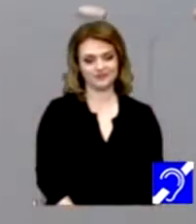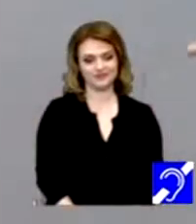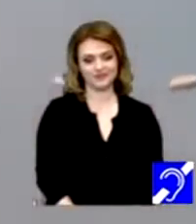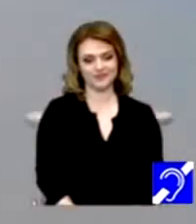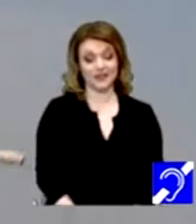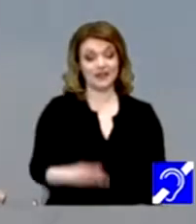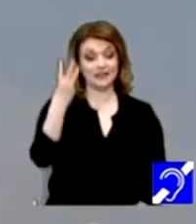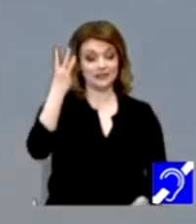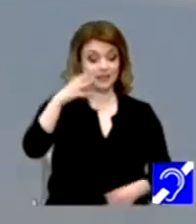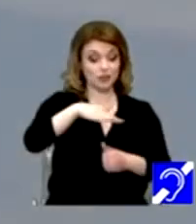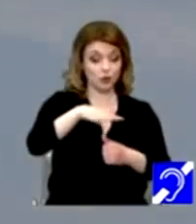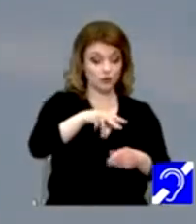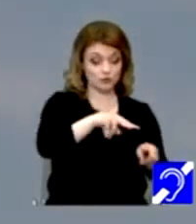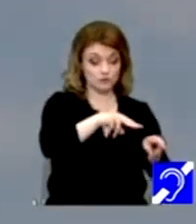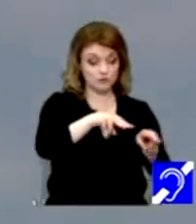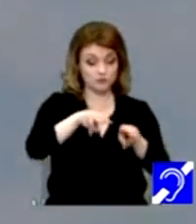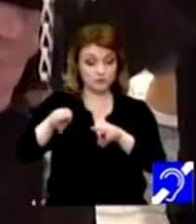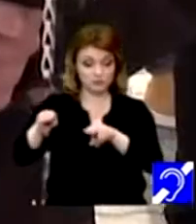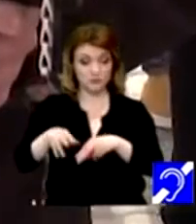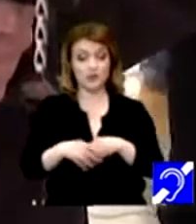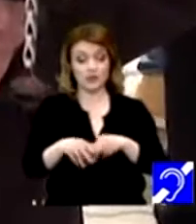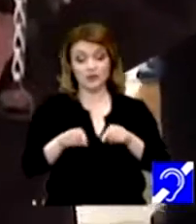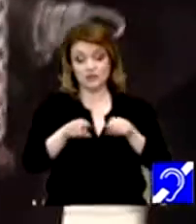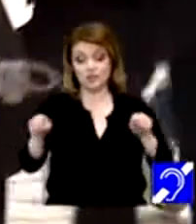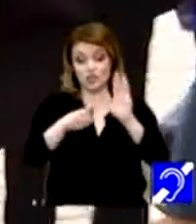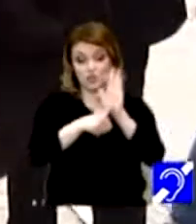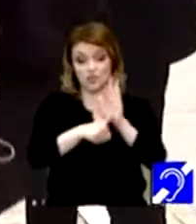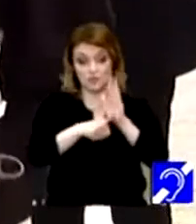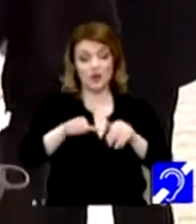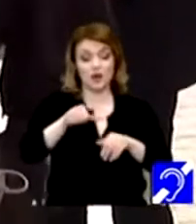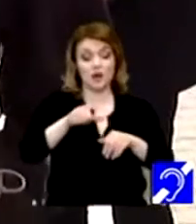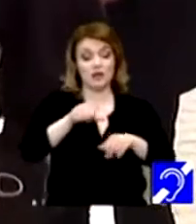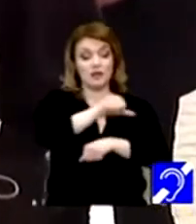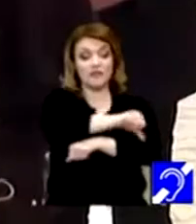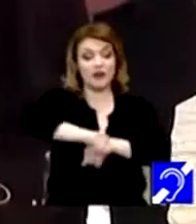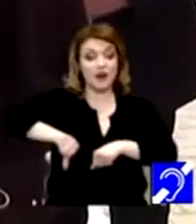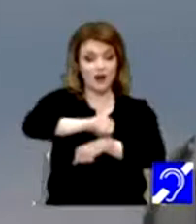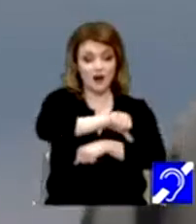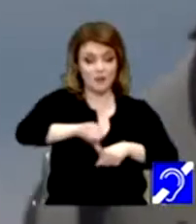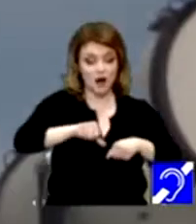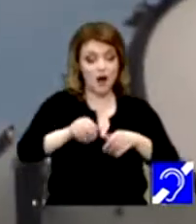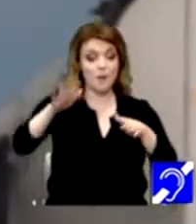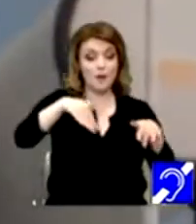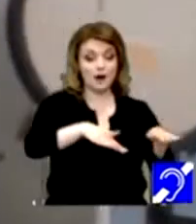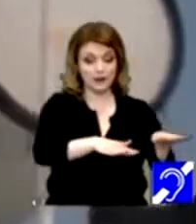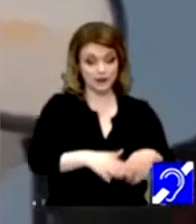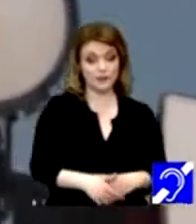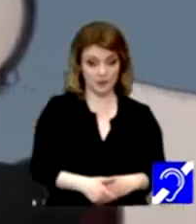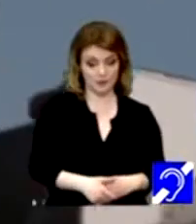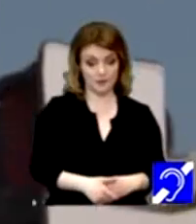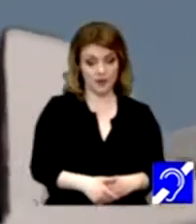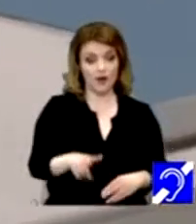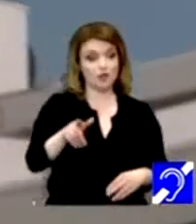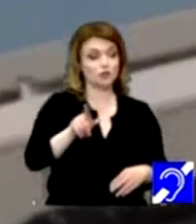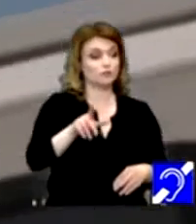Trei drone vor supraveghea timp de jumătate de an frontiera maritimă a României, cum vor ajuta la soluționarea mai multor probleme, precum